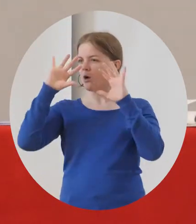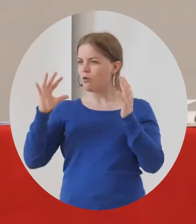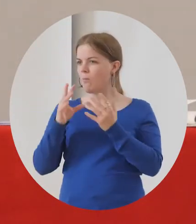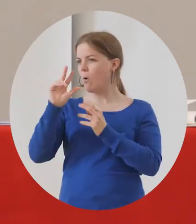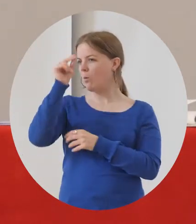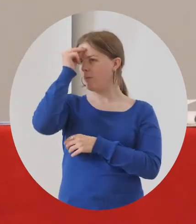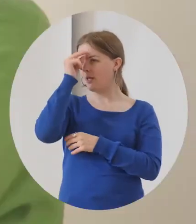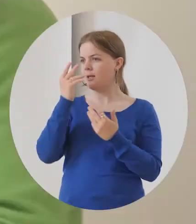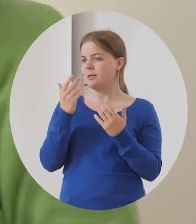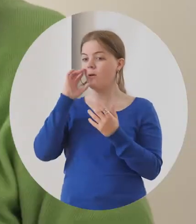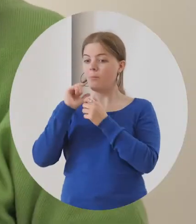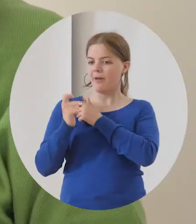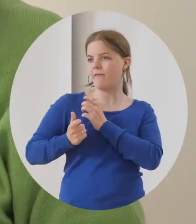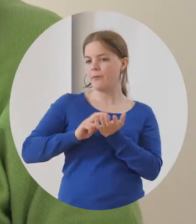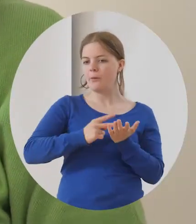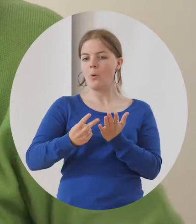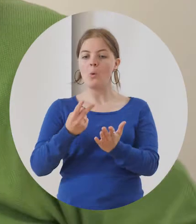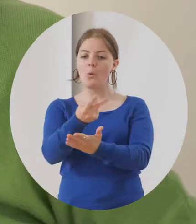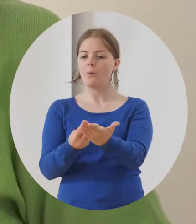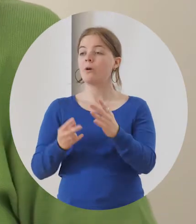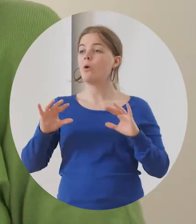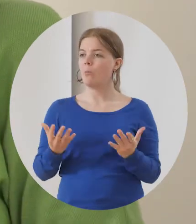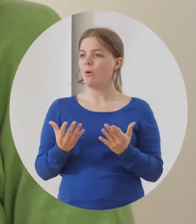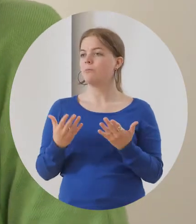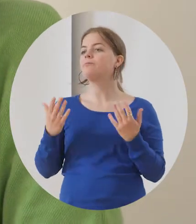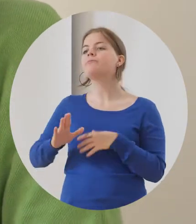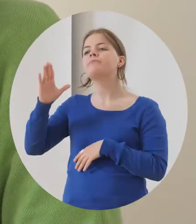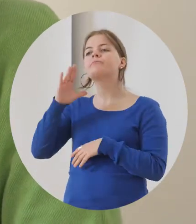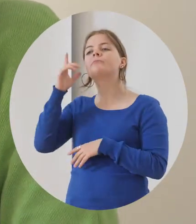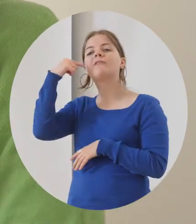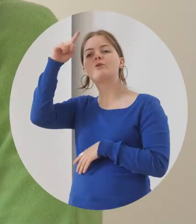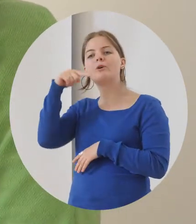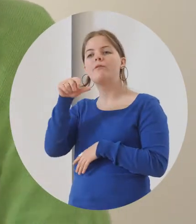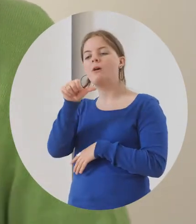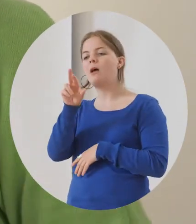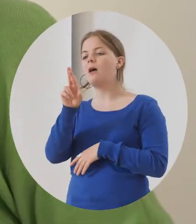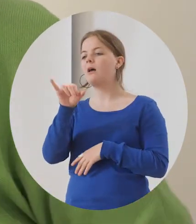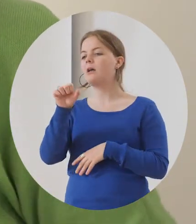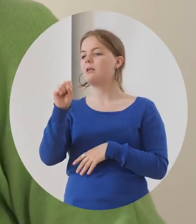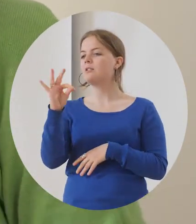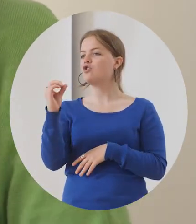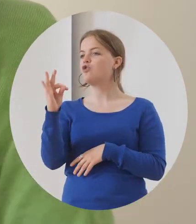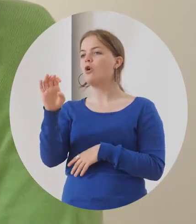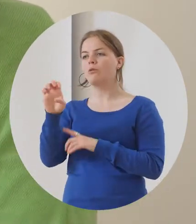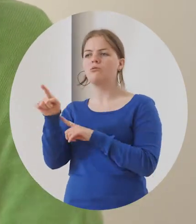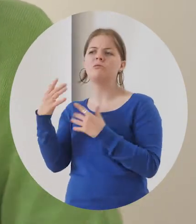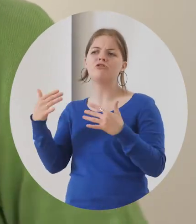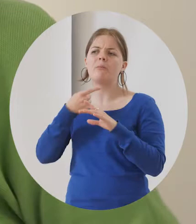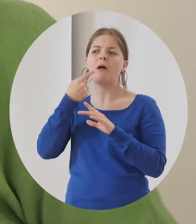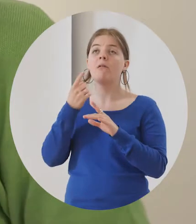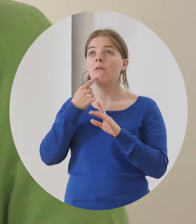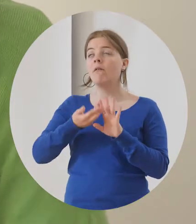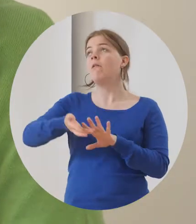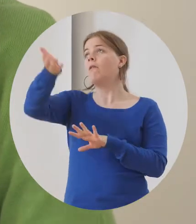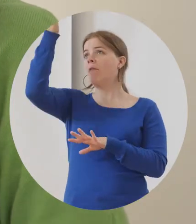peut la retranscrire. C'est très important. Aristote, il en parlait. Il avait fait une hypothèse il y a très longtemps